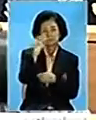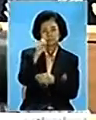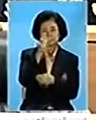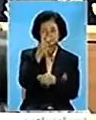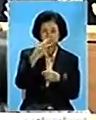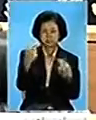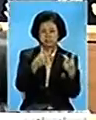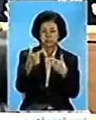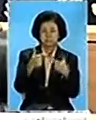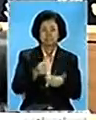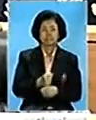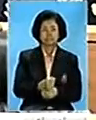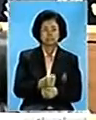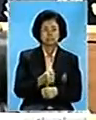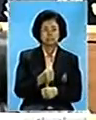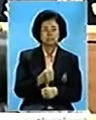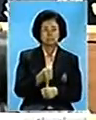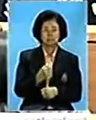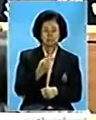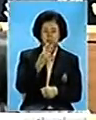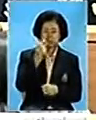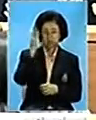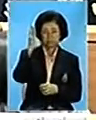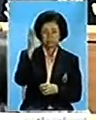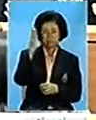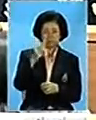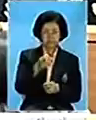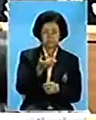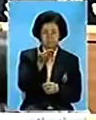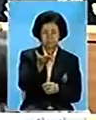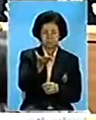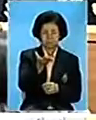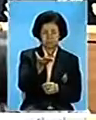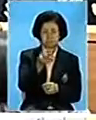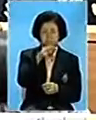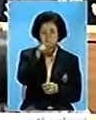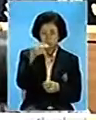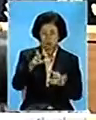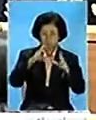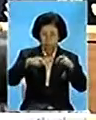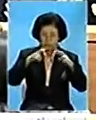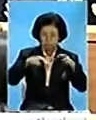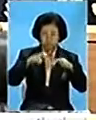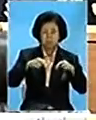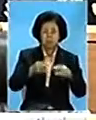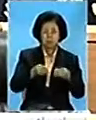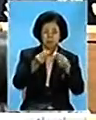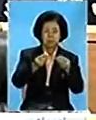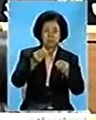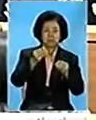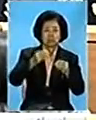งต่างๆแต่อันนี้แหละครับท่านจะได้ไปวิเคราะห์ไปรีเฟกให้ประชาช